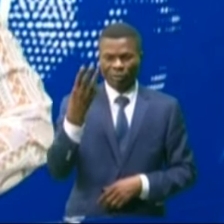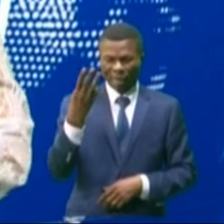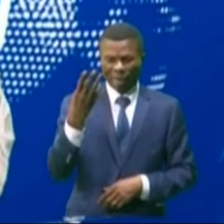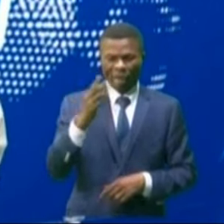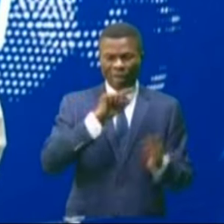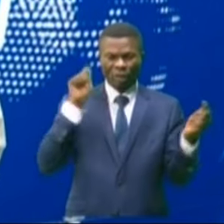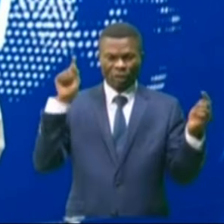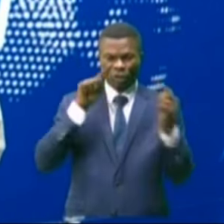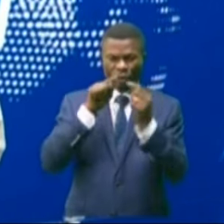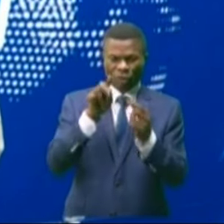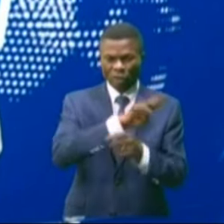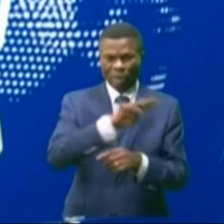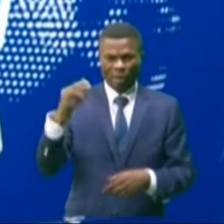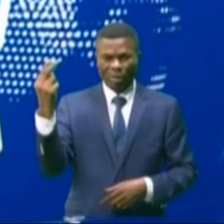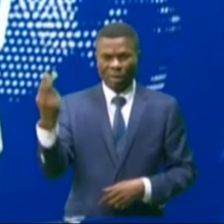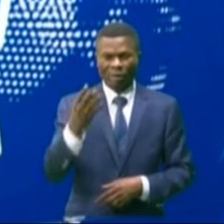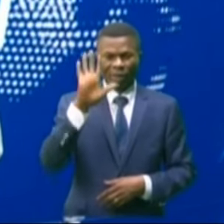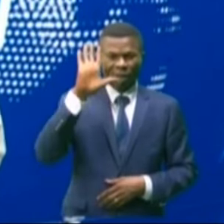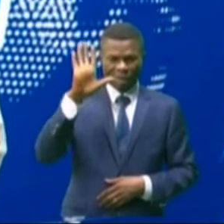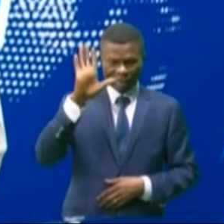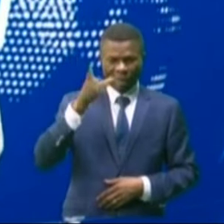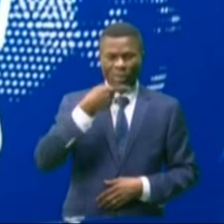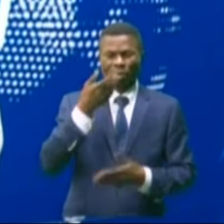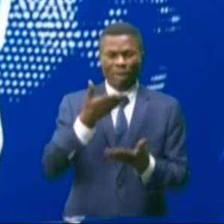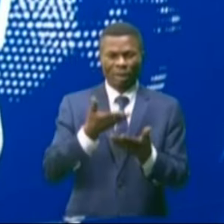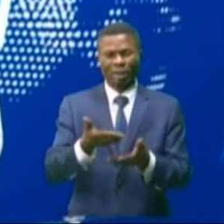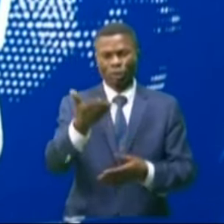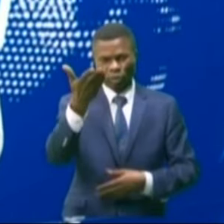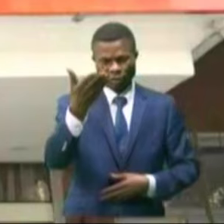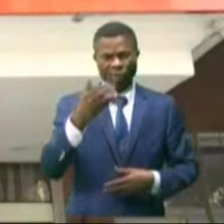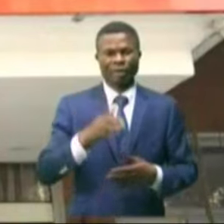2024-2025. Rikinzuzi Loya, Hermaine Bangando, reportage.